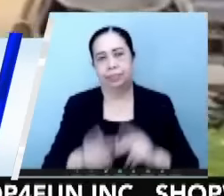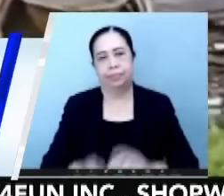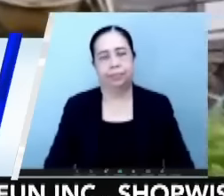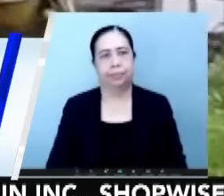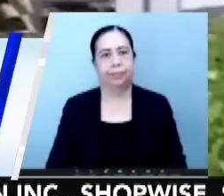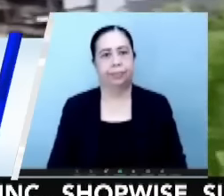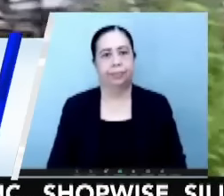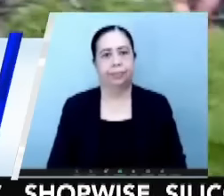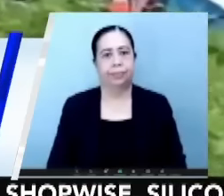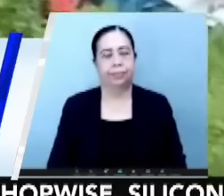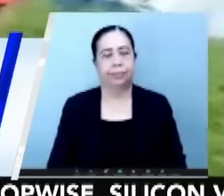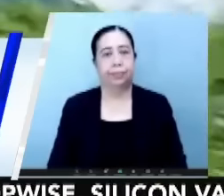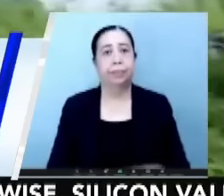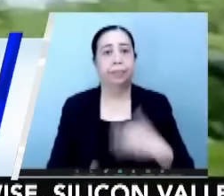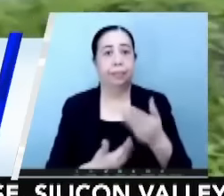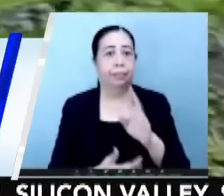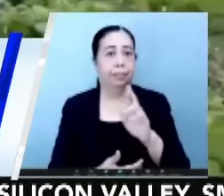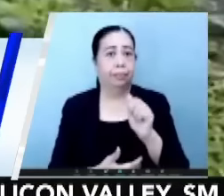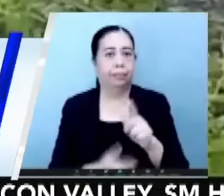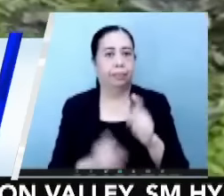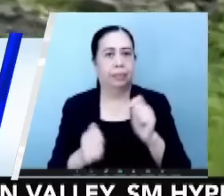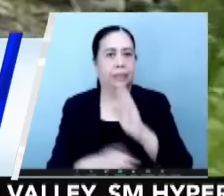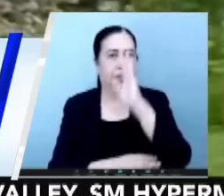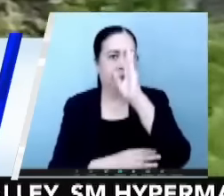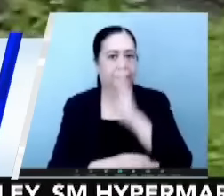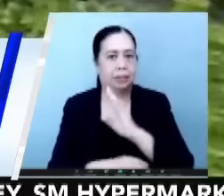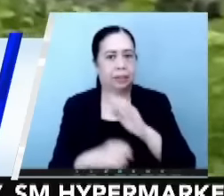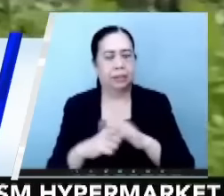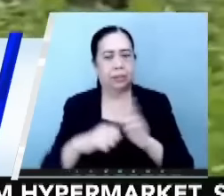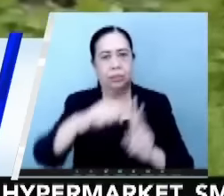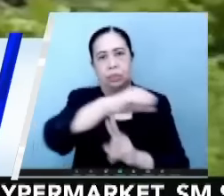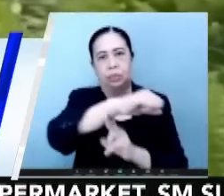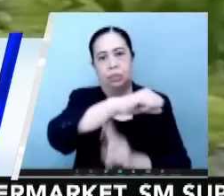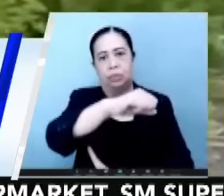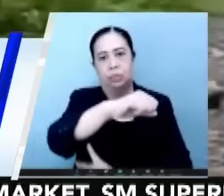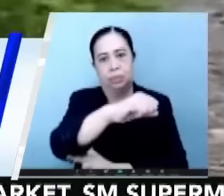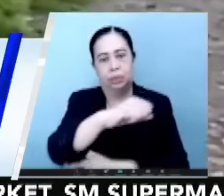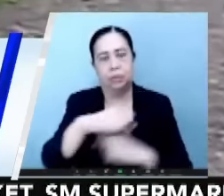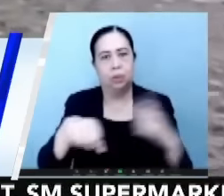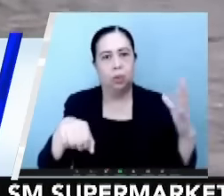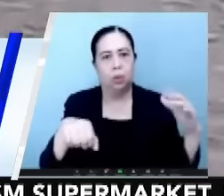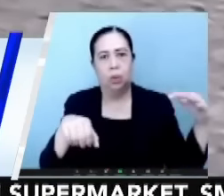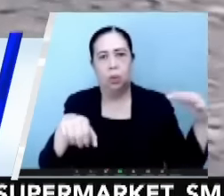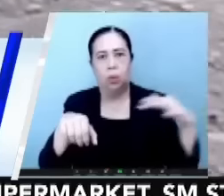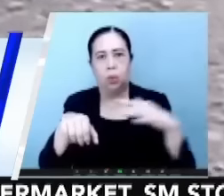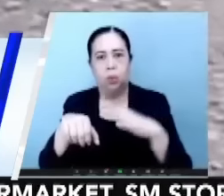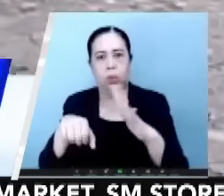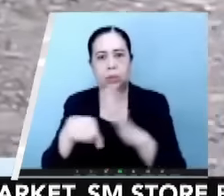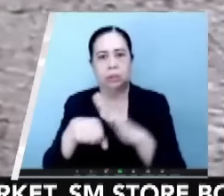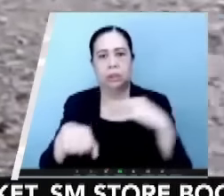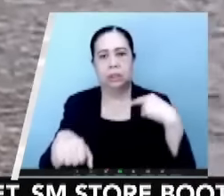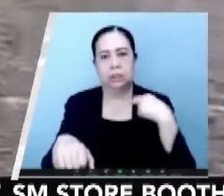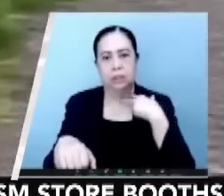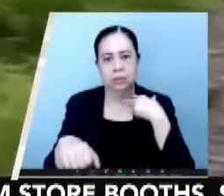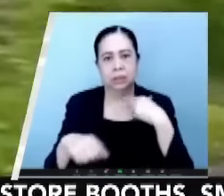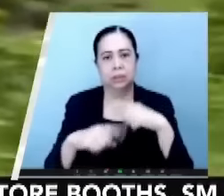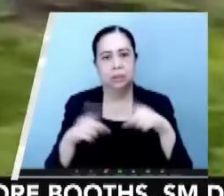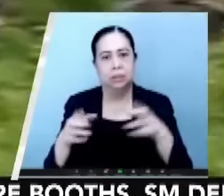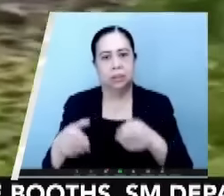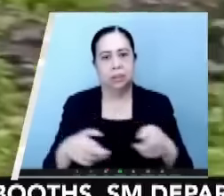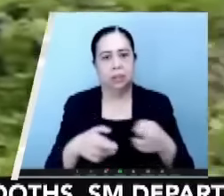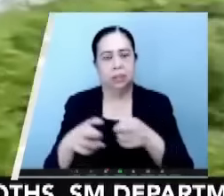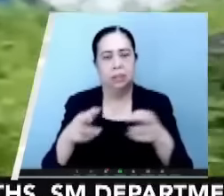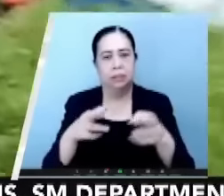Sa Real pa rin, nasira ang temporary bridge na ito nang mabarahan ang daluyan ng tubig sa Inaduang River, sakop ng